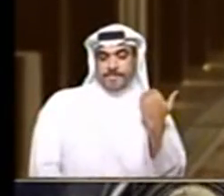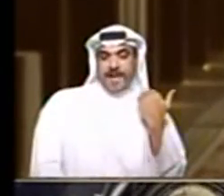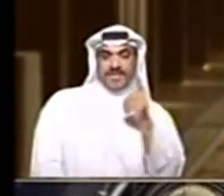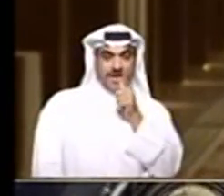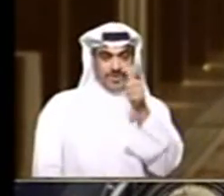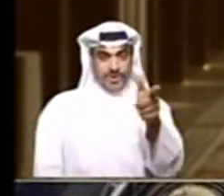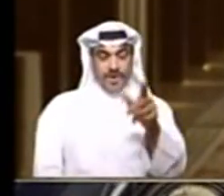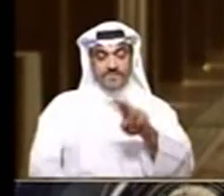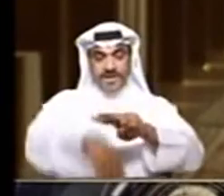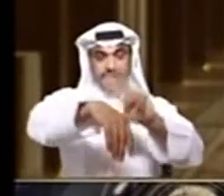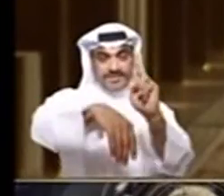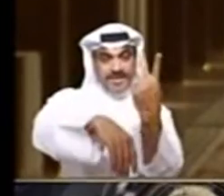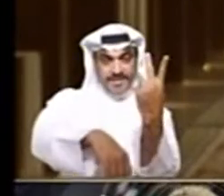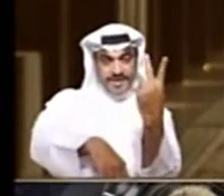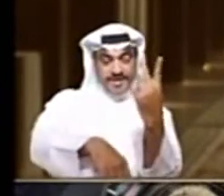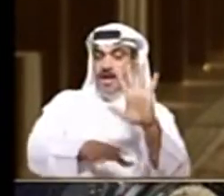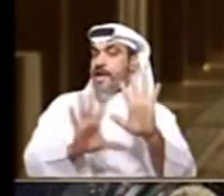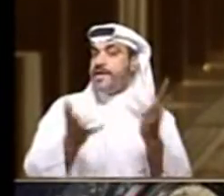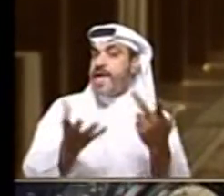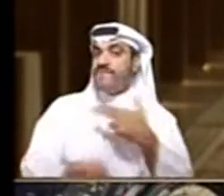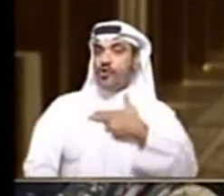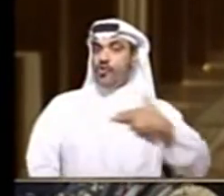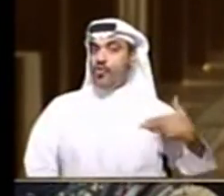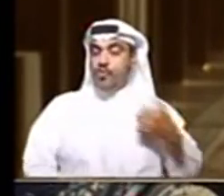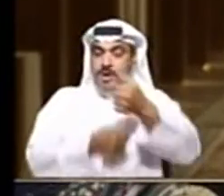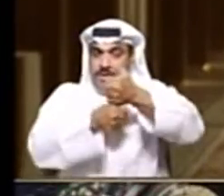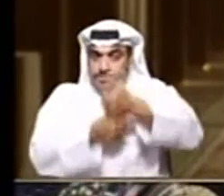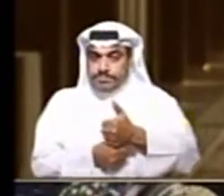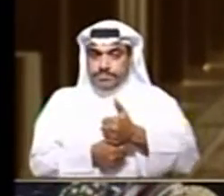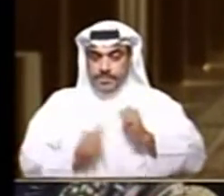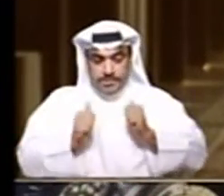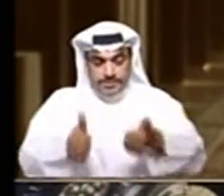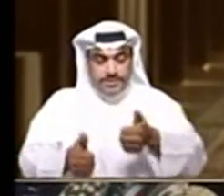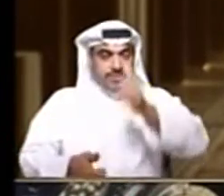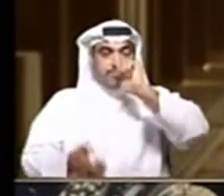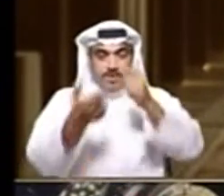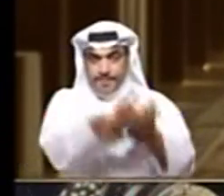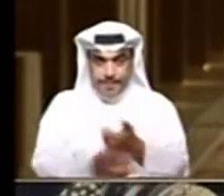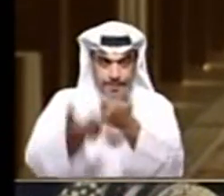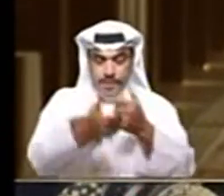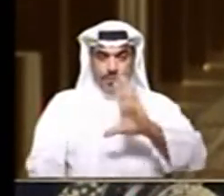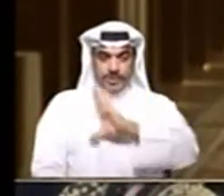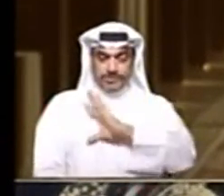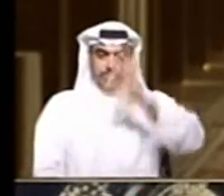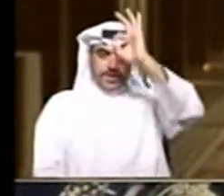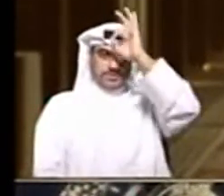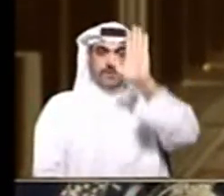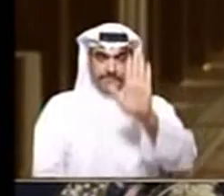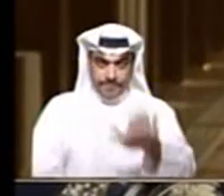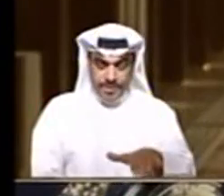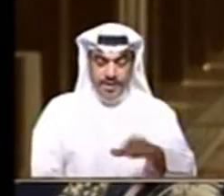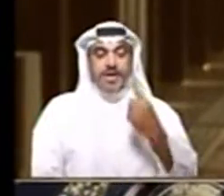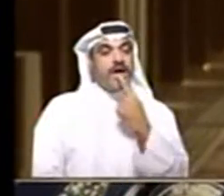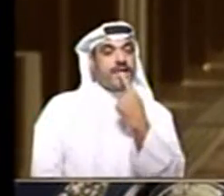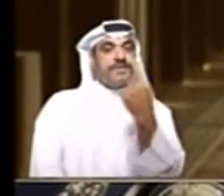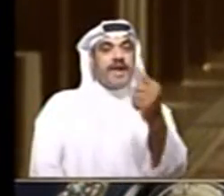هناك ساعتين لمناقشة استعدادات الدولة فيما يتعلق في الدفاع المدني والداخلية والدفاع بناء على طلب